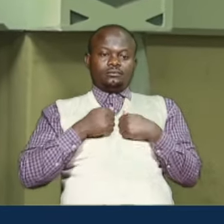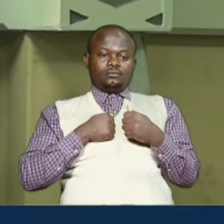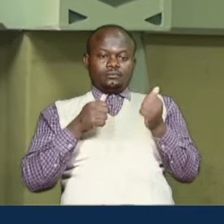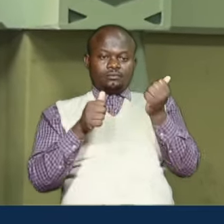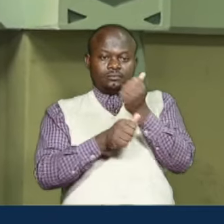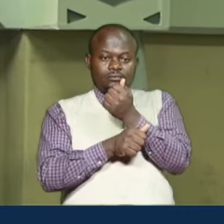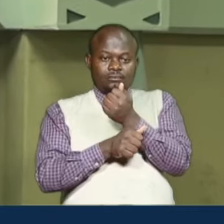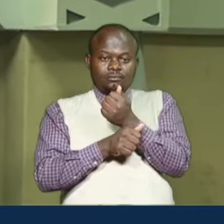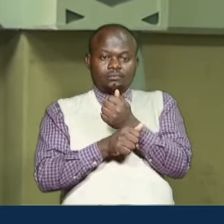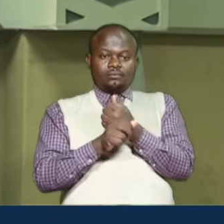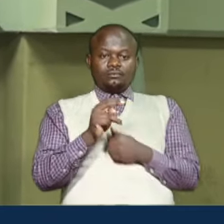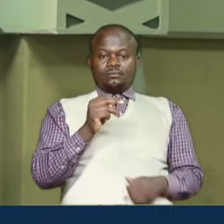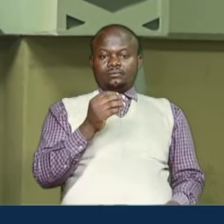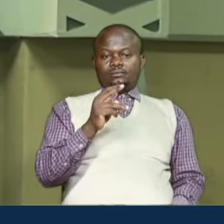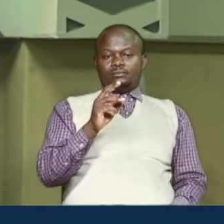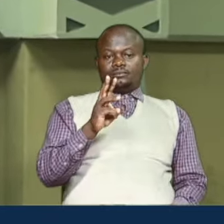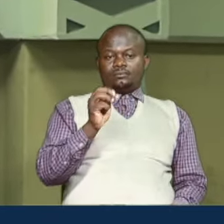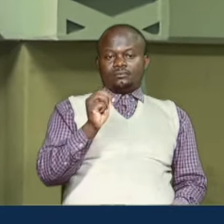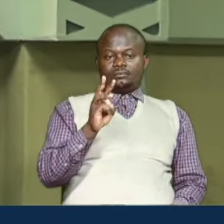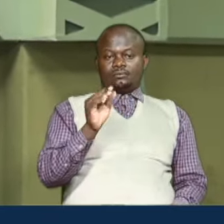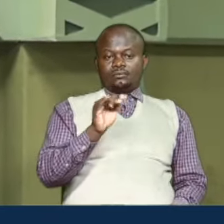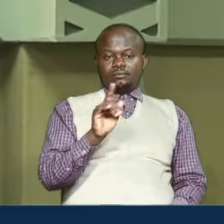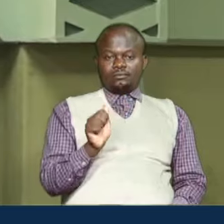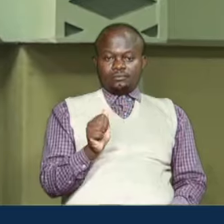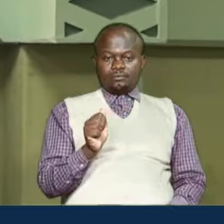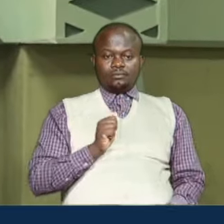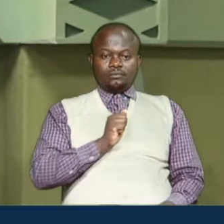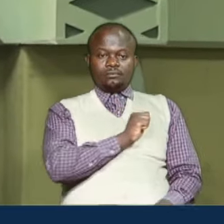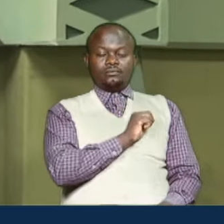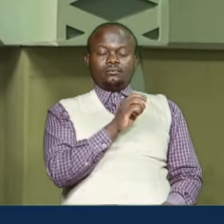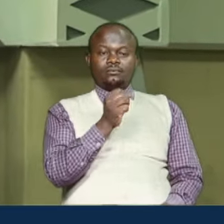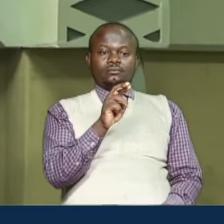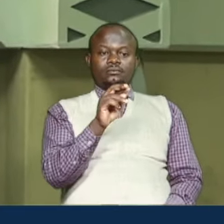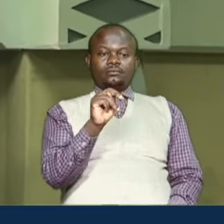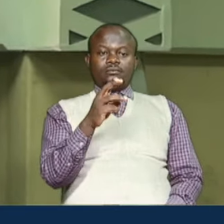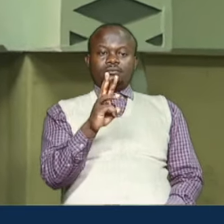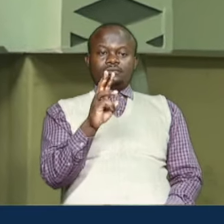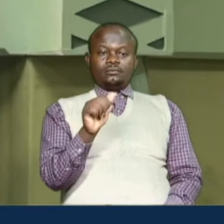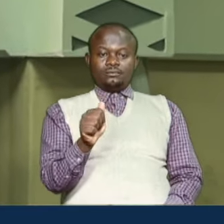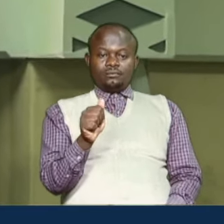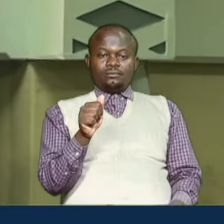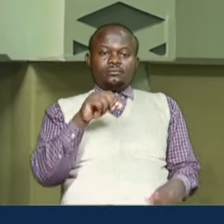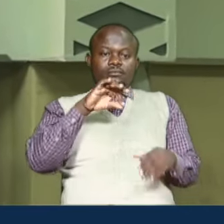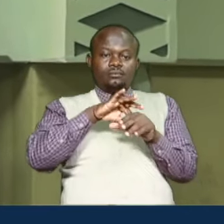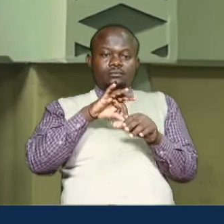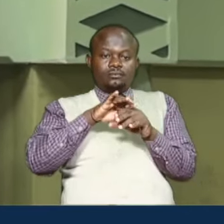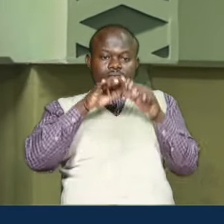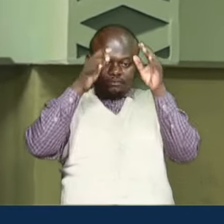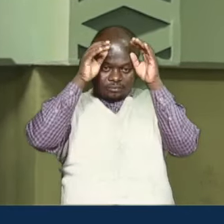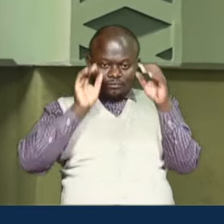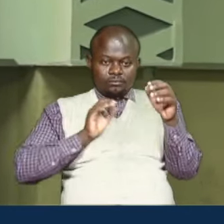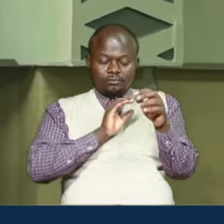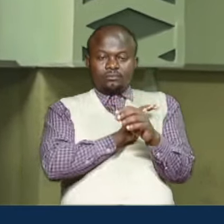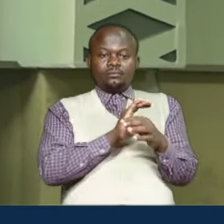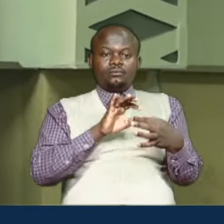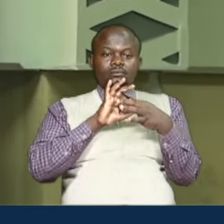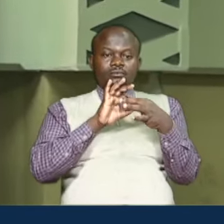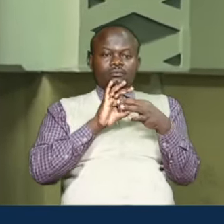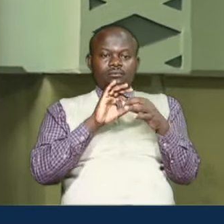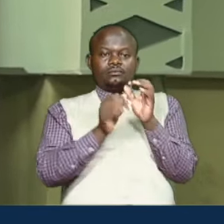perezida Abanyina wa Mwiza Leticia. Senateri Murangwa Ndangiza Hadija yatorewe kuba perezida wa komisiyo y'ububanyi